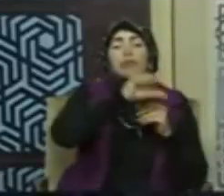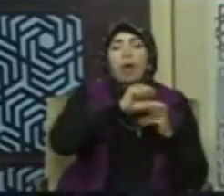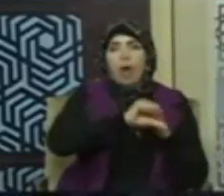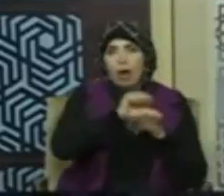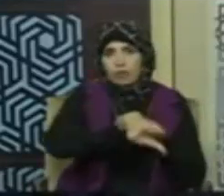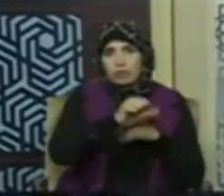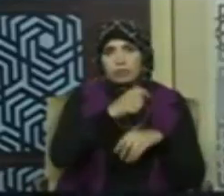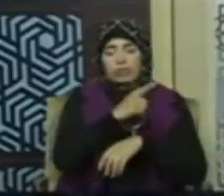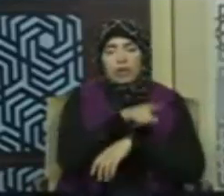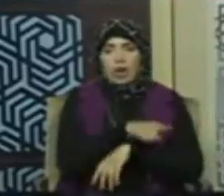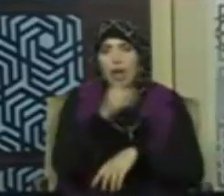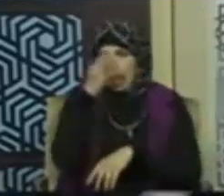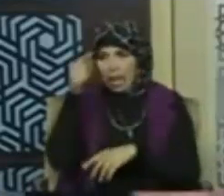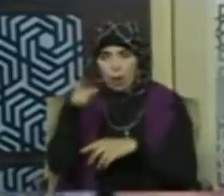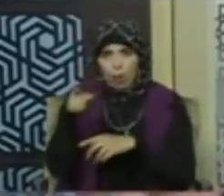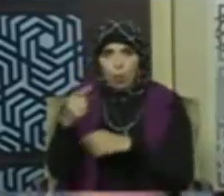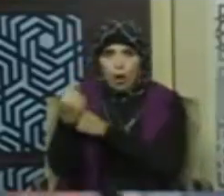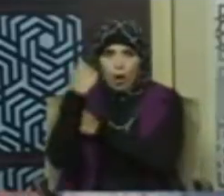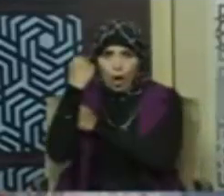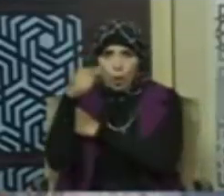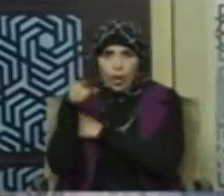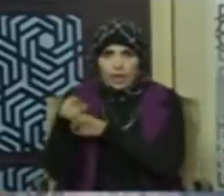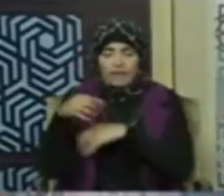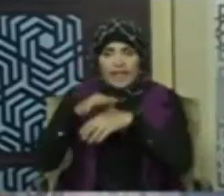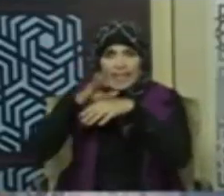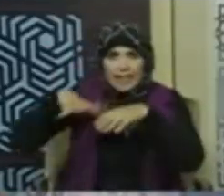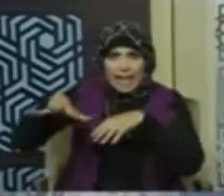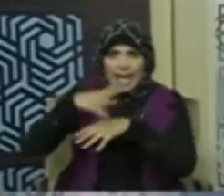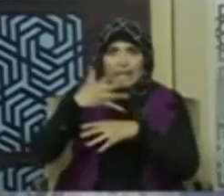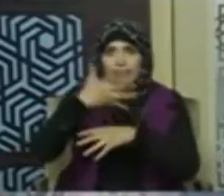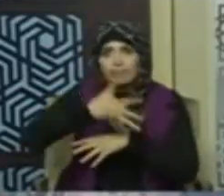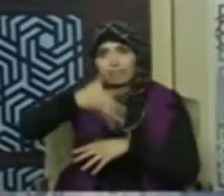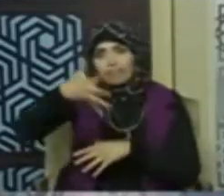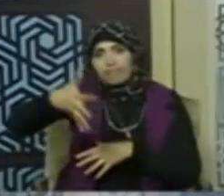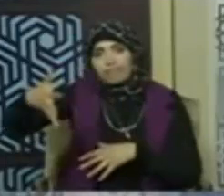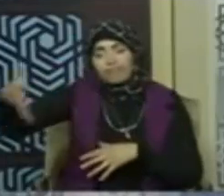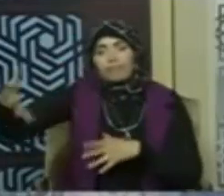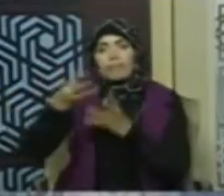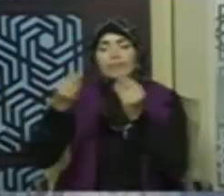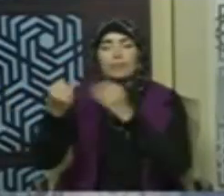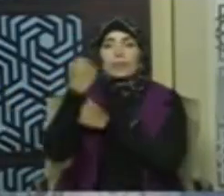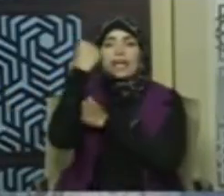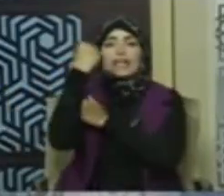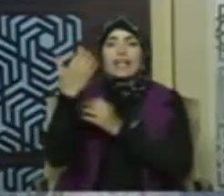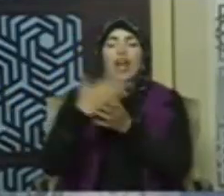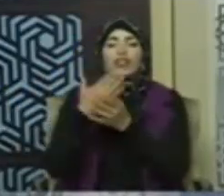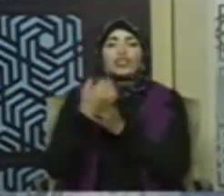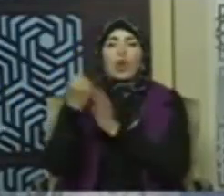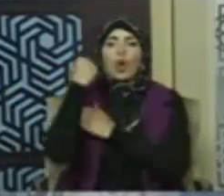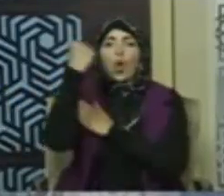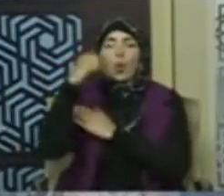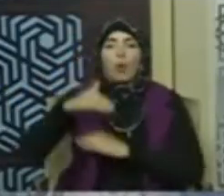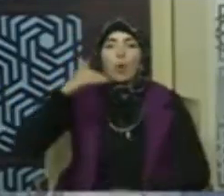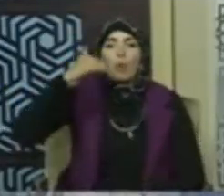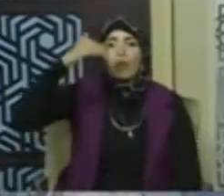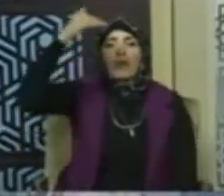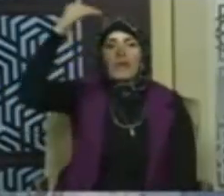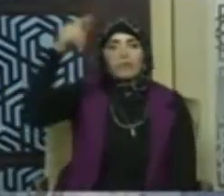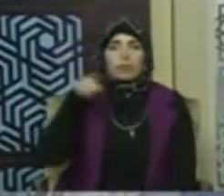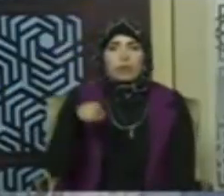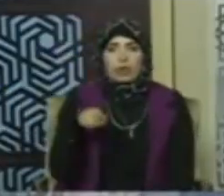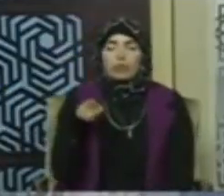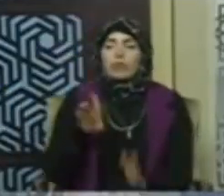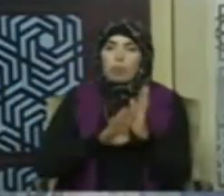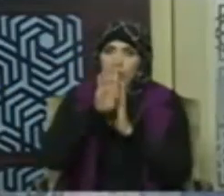عندما تتوفر إمكانات لأن تكون الكسرة سبيل قوة ونهضة وتقدم